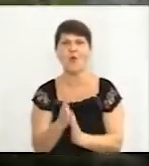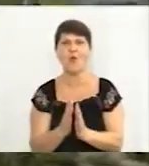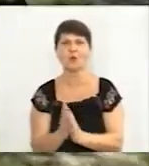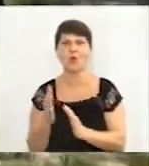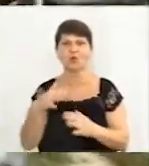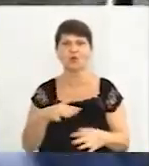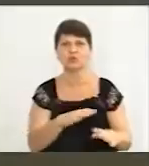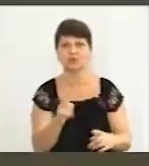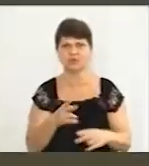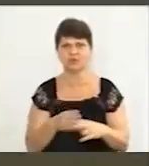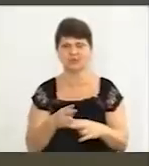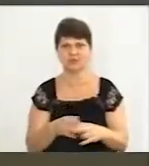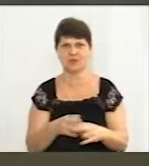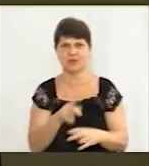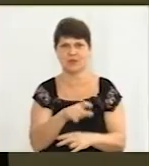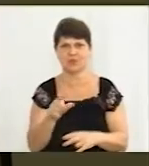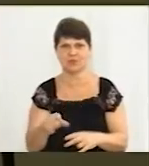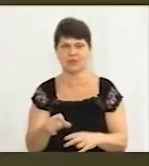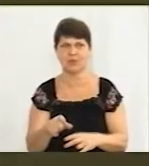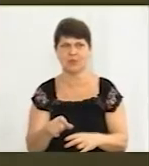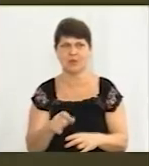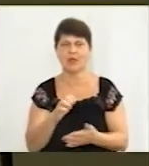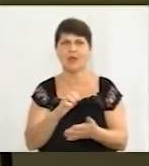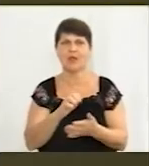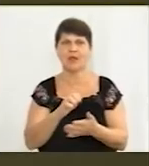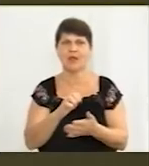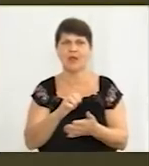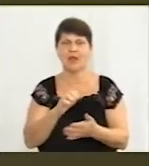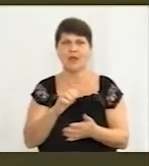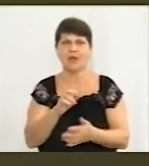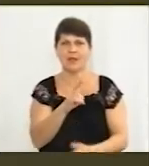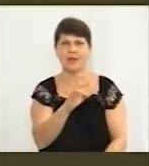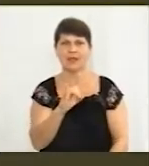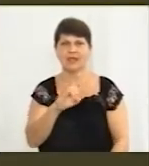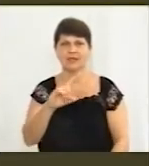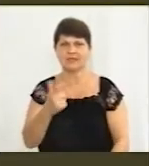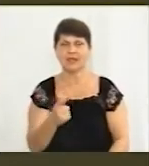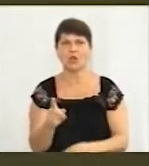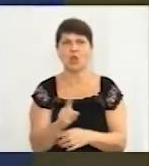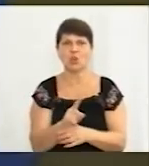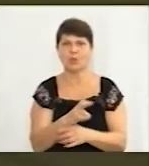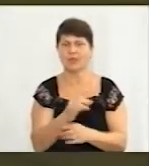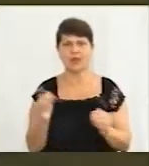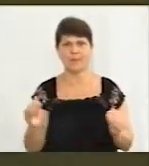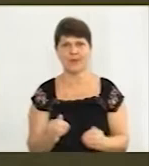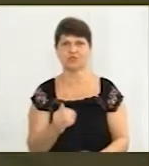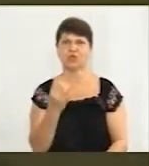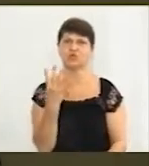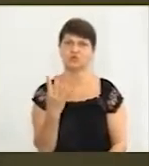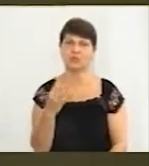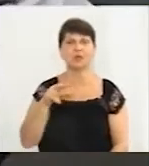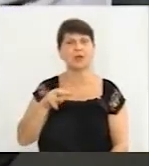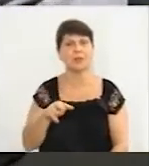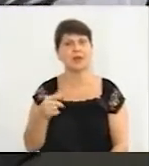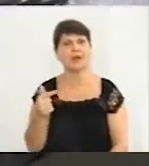людям купання. Розчинений кисень у воді 12-20 діапазон. При нормі не менше 4 мг на